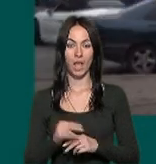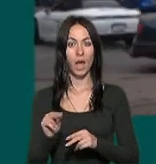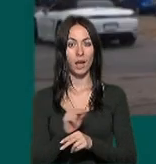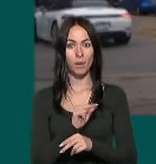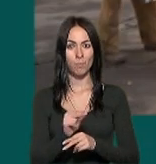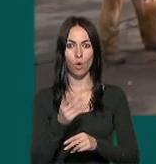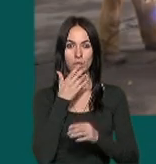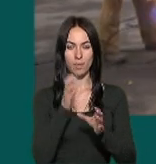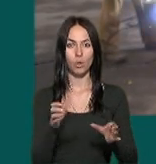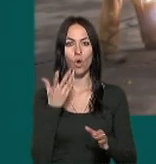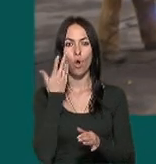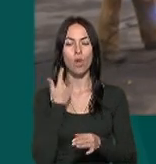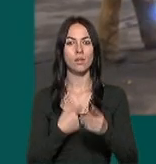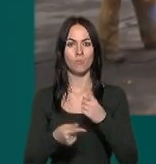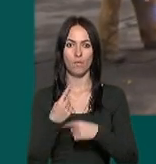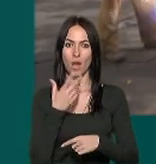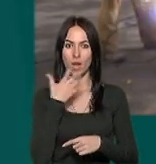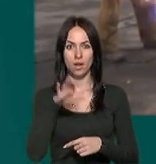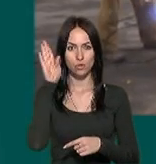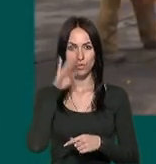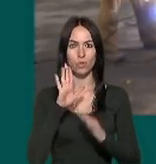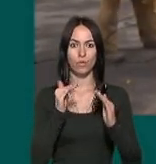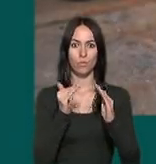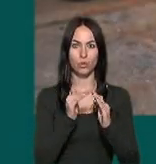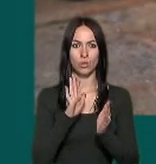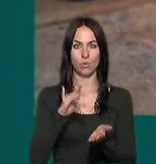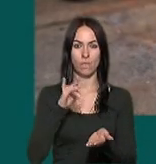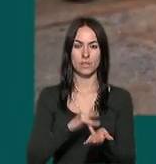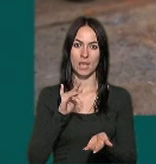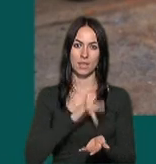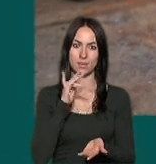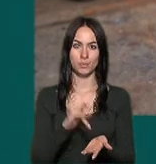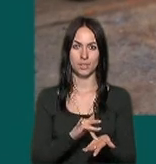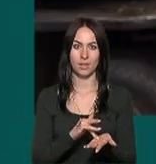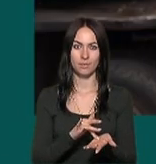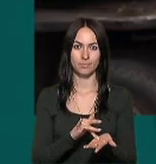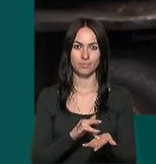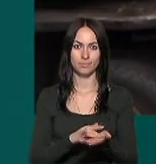Ремонт тепломереж. Коли повернуть гарячу воду в будинки у середмісті?